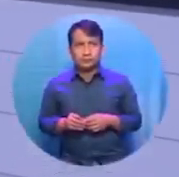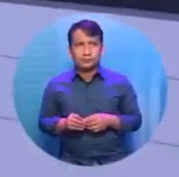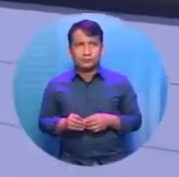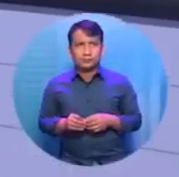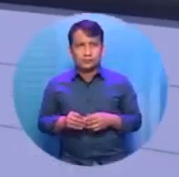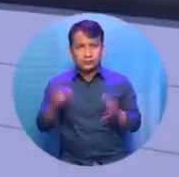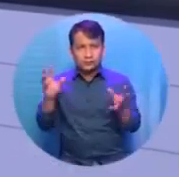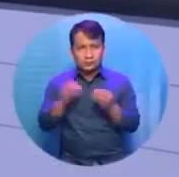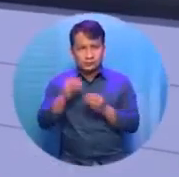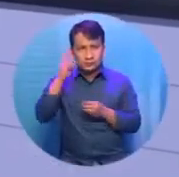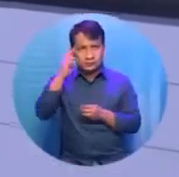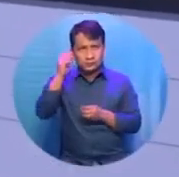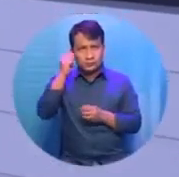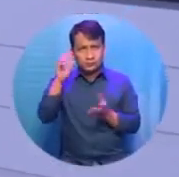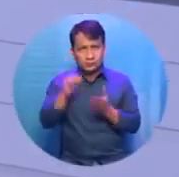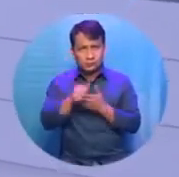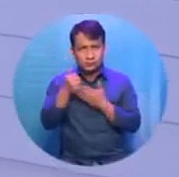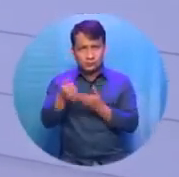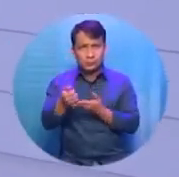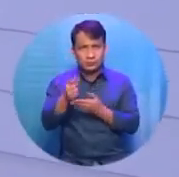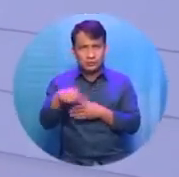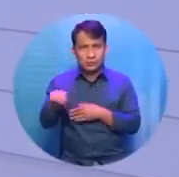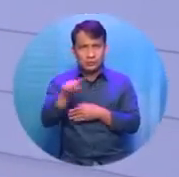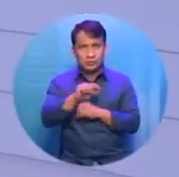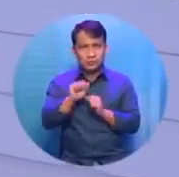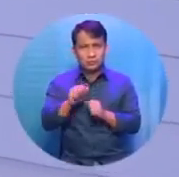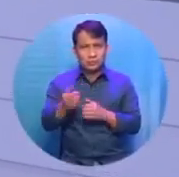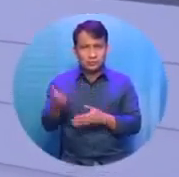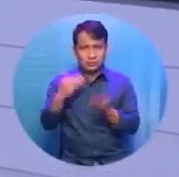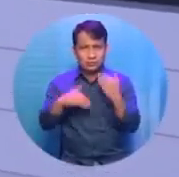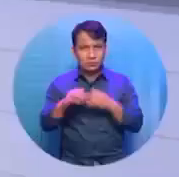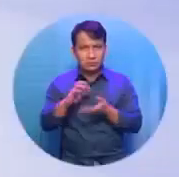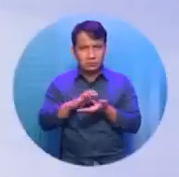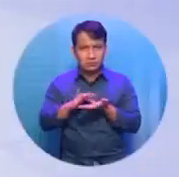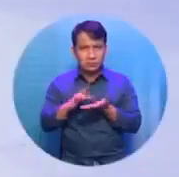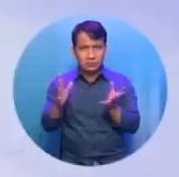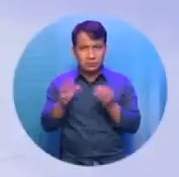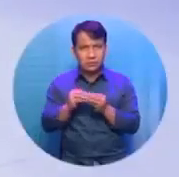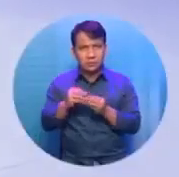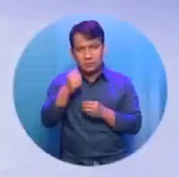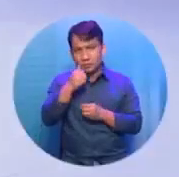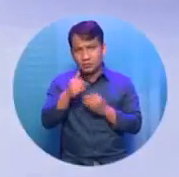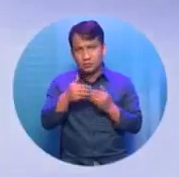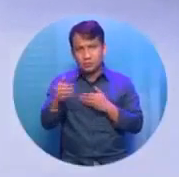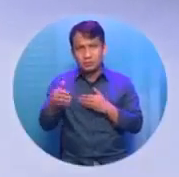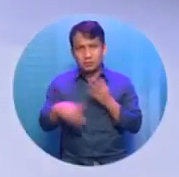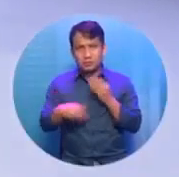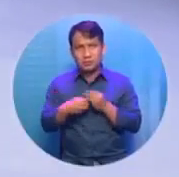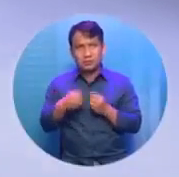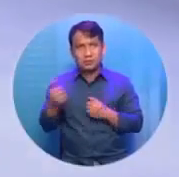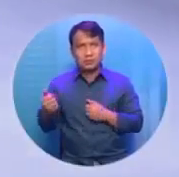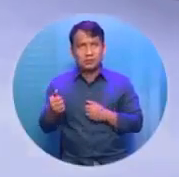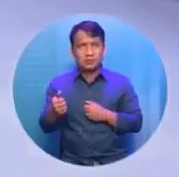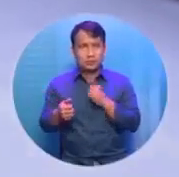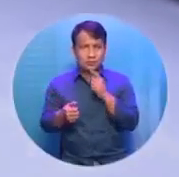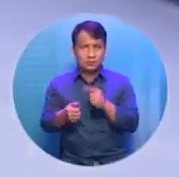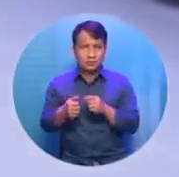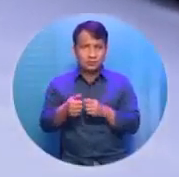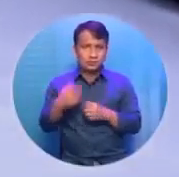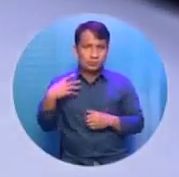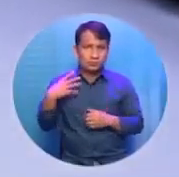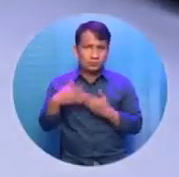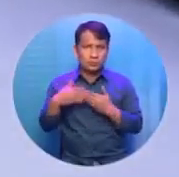Random tulong pasok dial girls. Eto na ang inyong